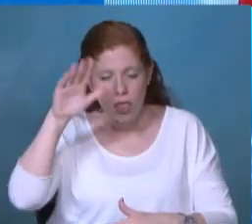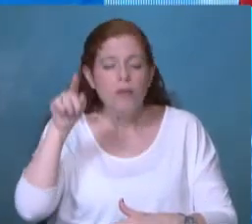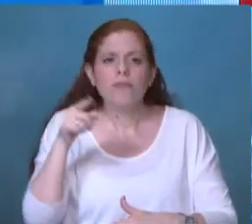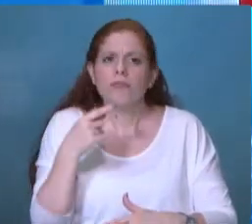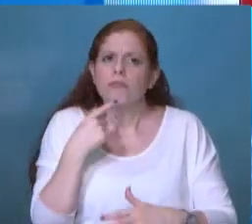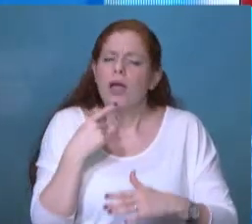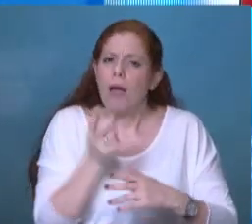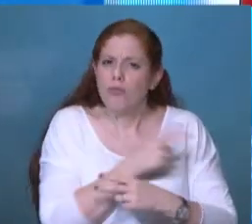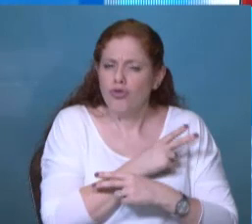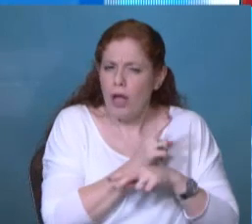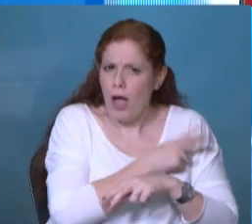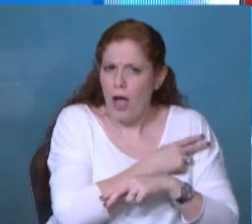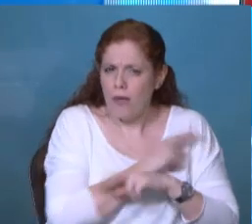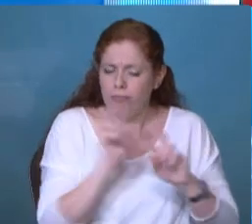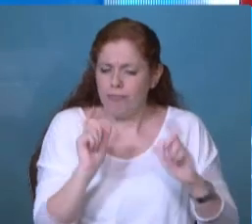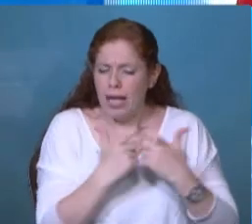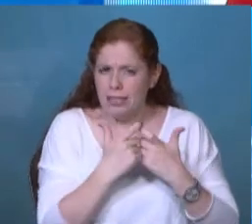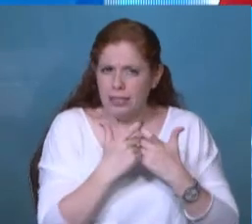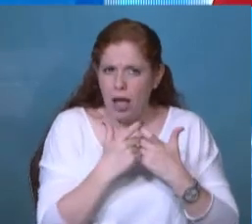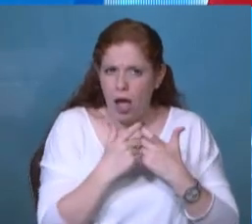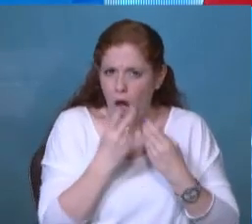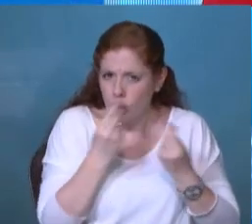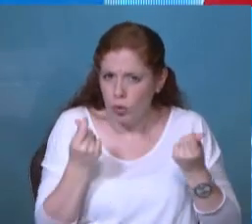חשוד לפני זמן קצר במעשה המכוער הזה.